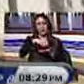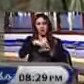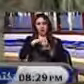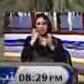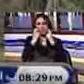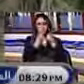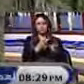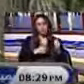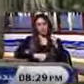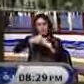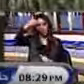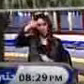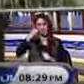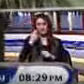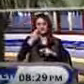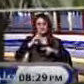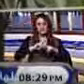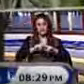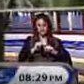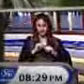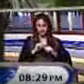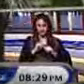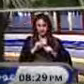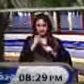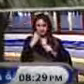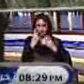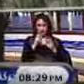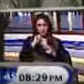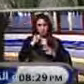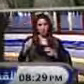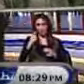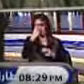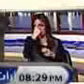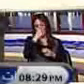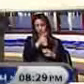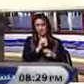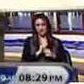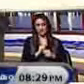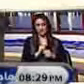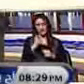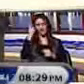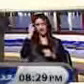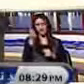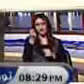اليونسكو. إنها قرية كفر وهب بمركز قويسنا محافظة المنوفية. الفكرة دي